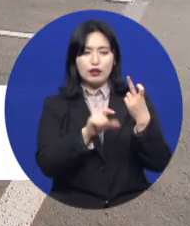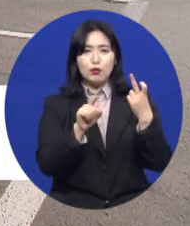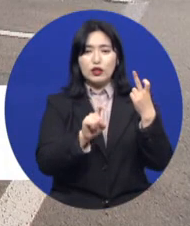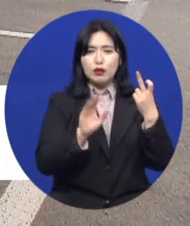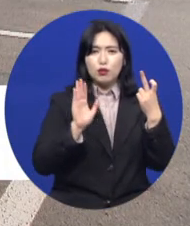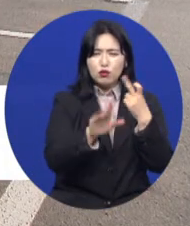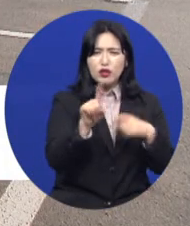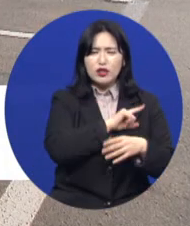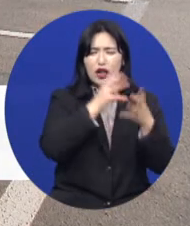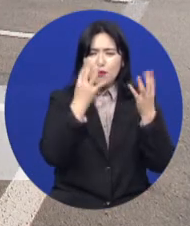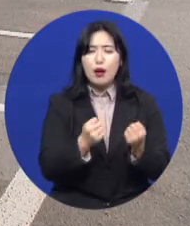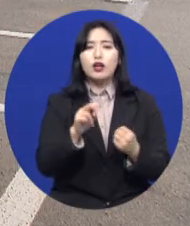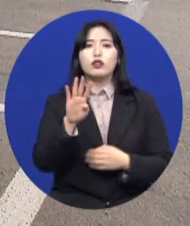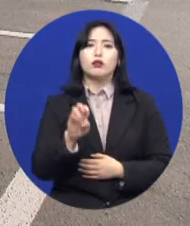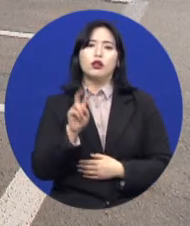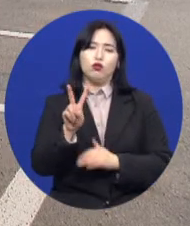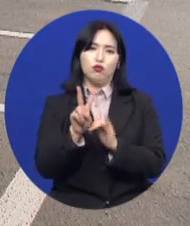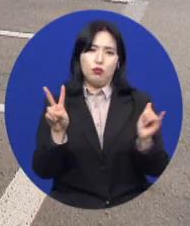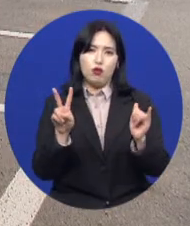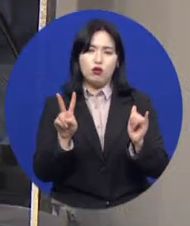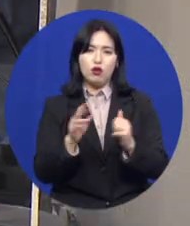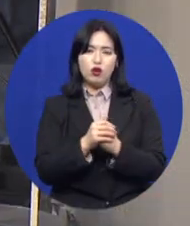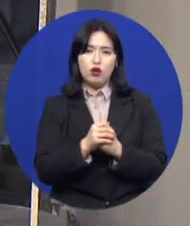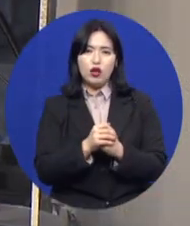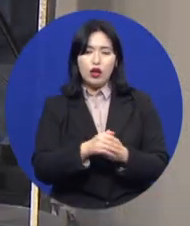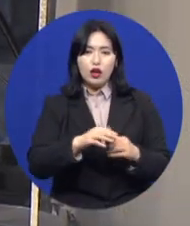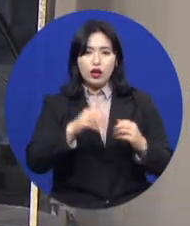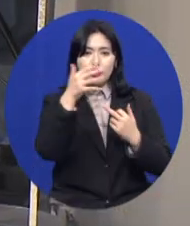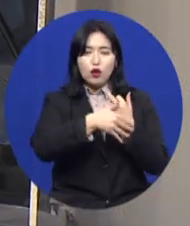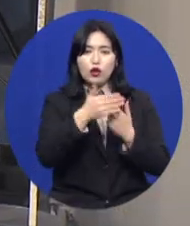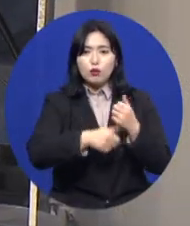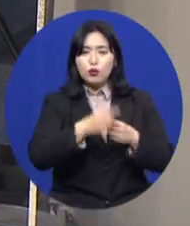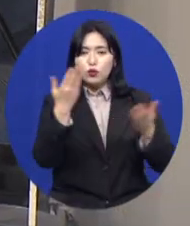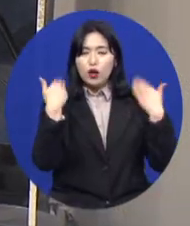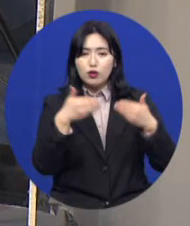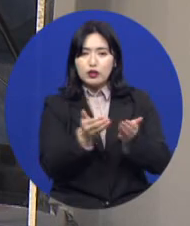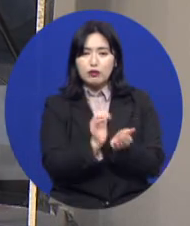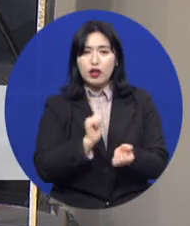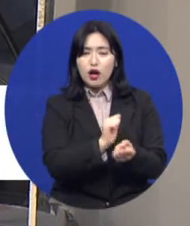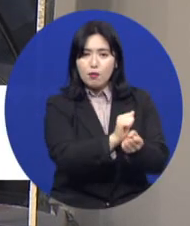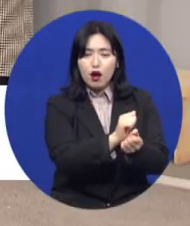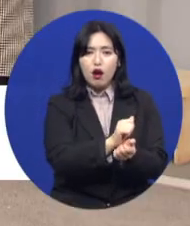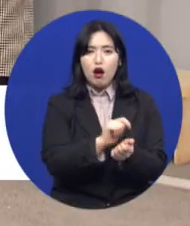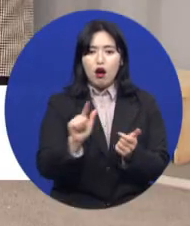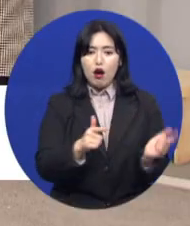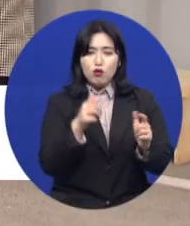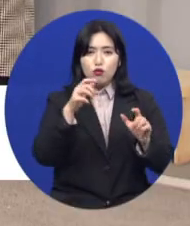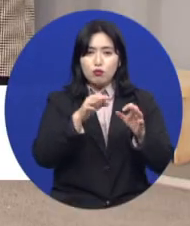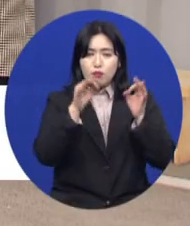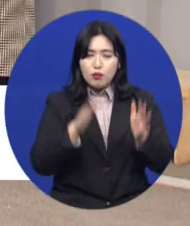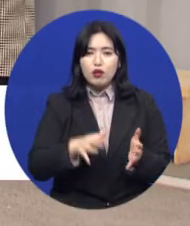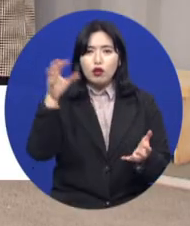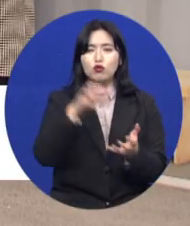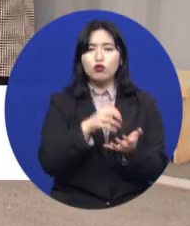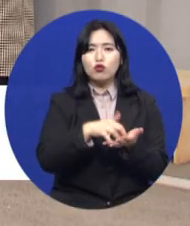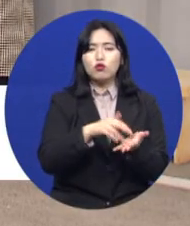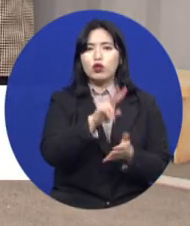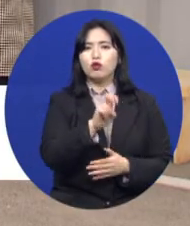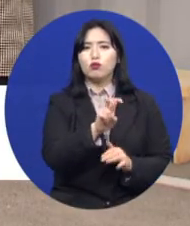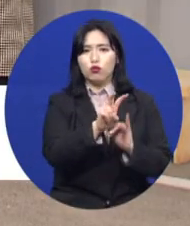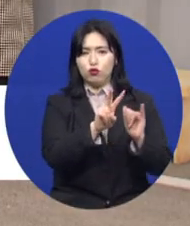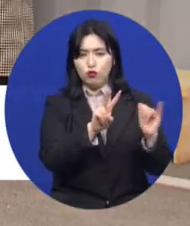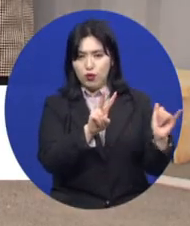명 서귀포시 초등학교에서 21명이 싶당 감염돼 하루 만에 누적 확진 자수가 22 명으로 늘었고